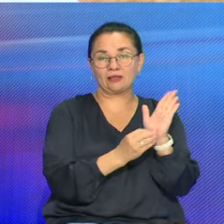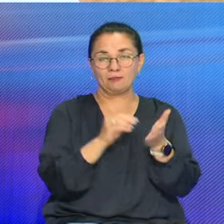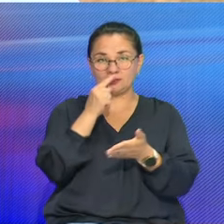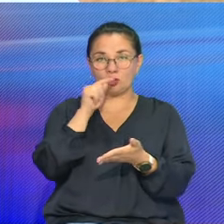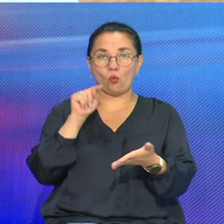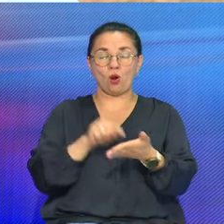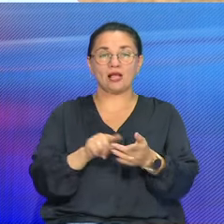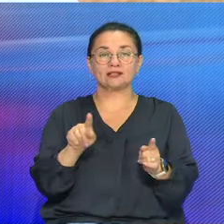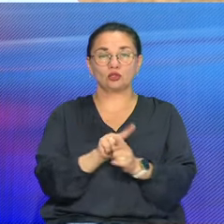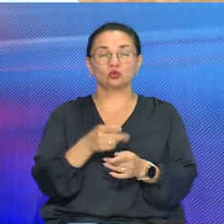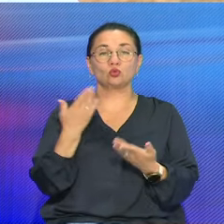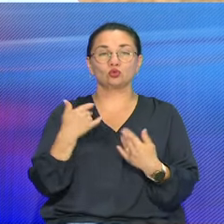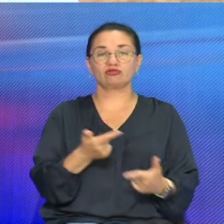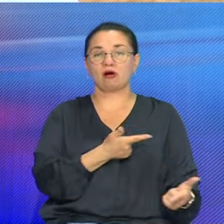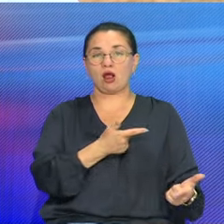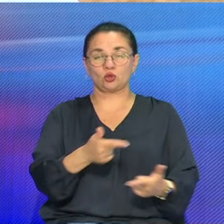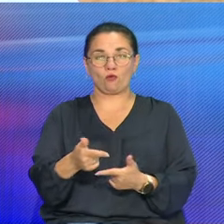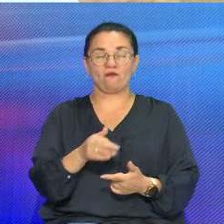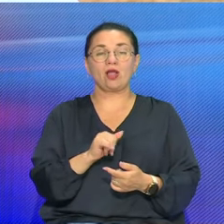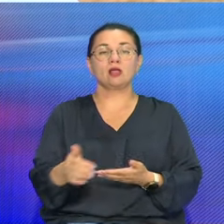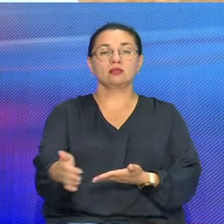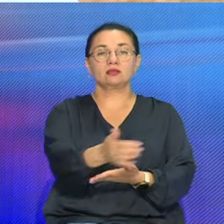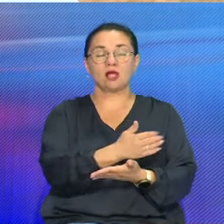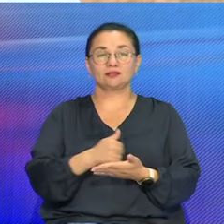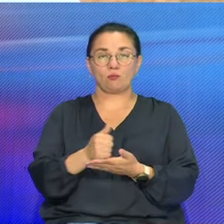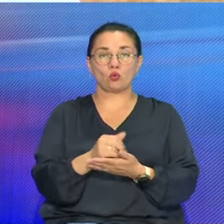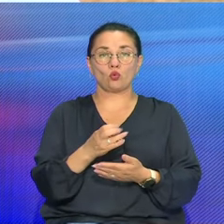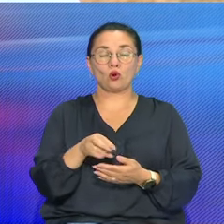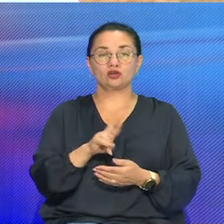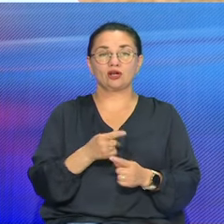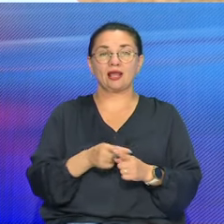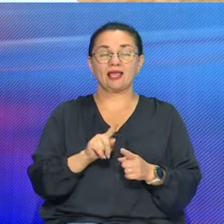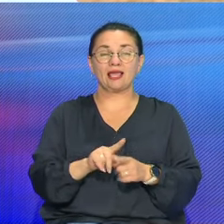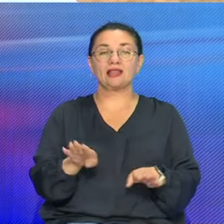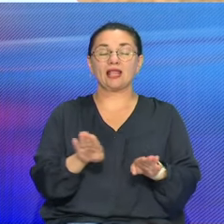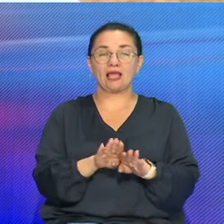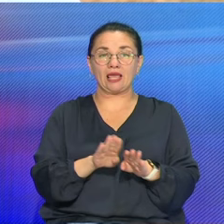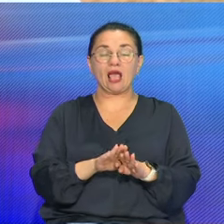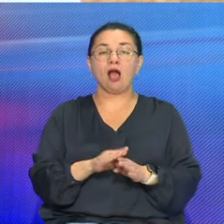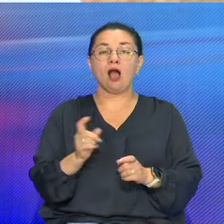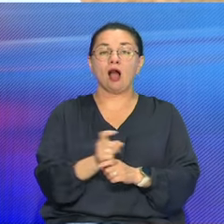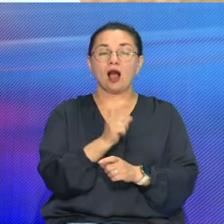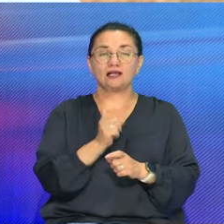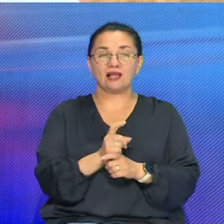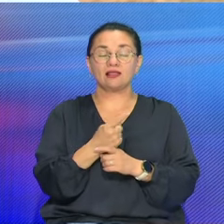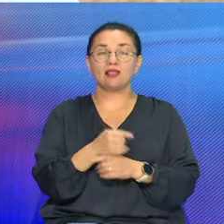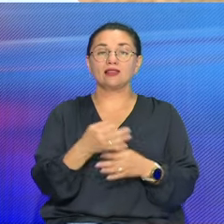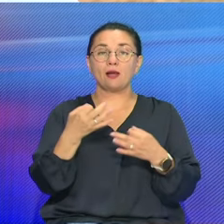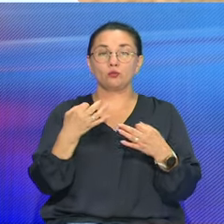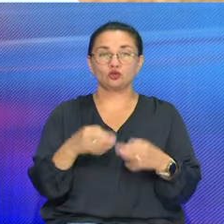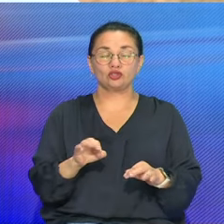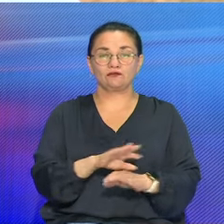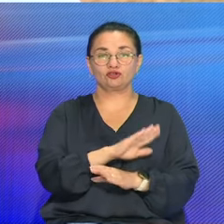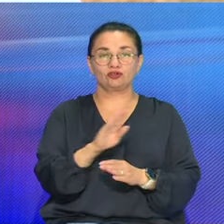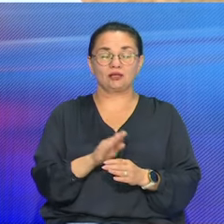готовые к выходу в поле. Прокуратура незамедлительно отреагировала в отношении должностных лиц хозяйства, допустивших внесение достоверных